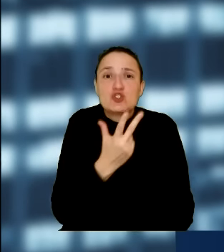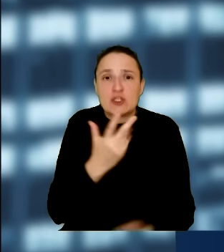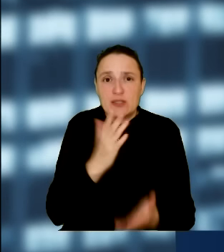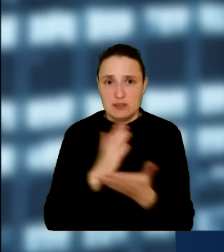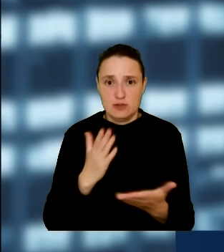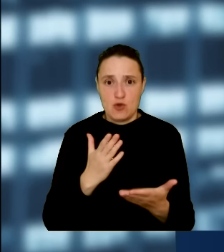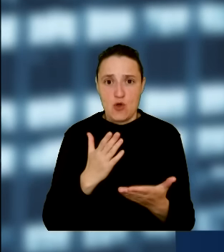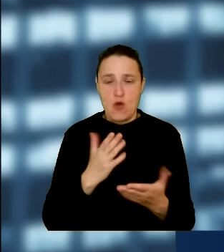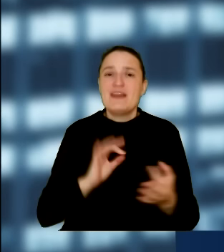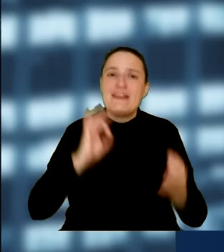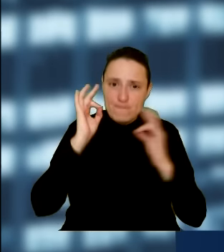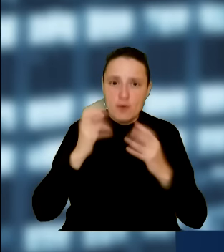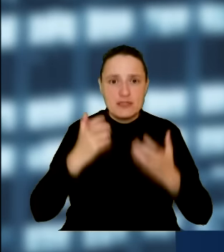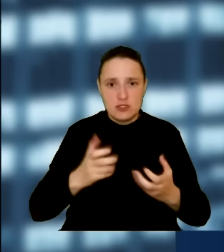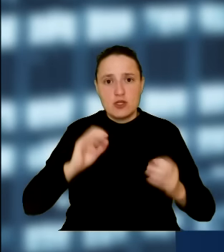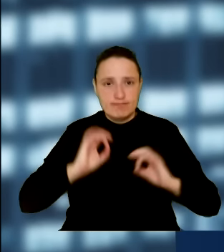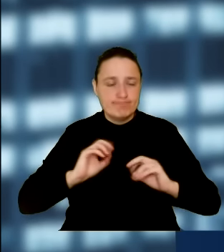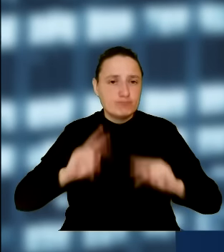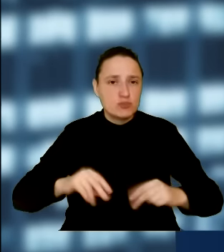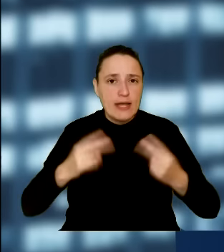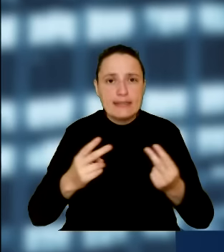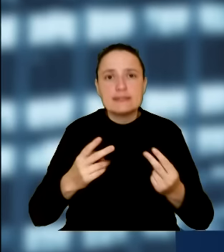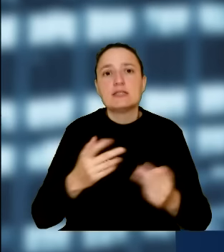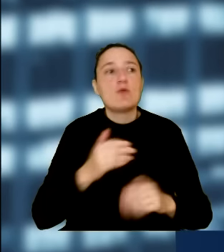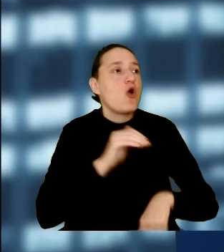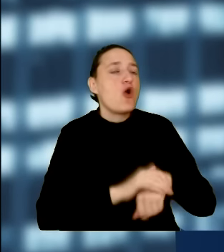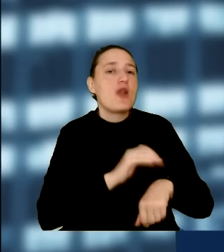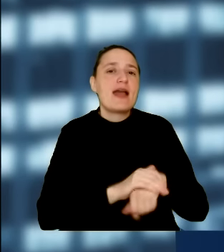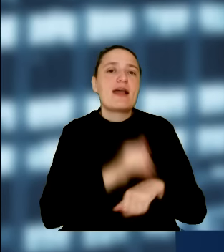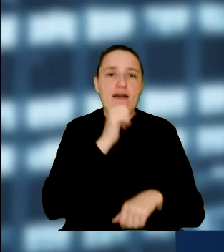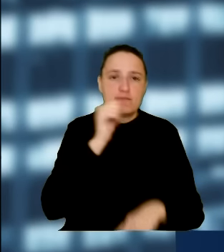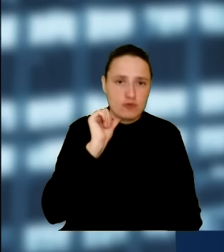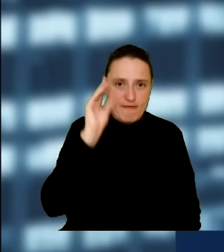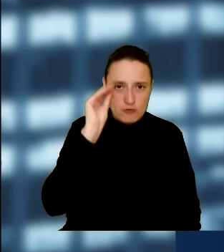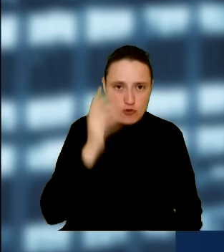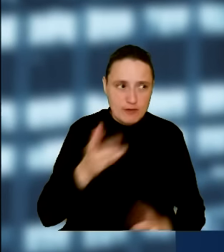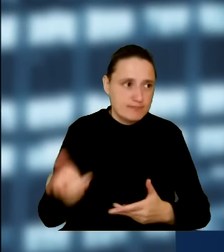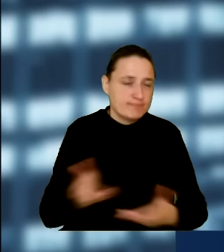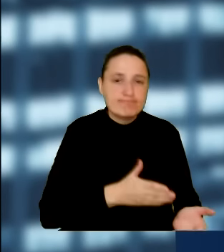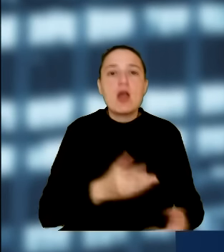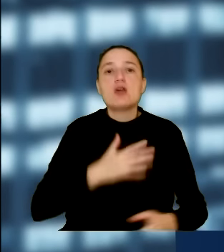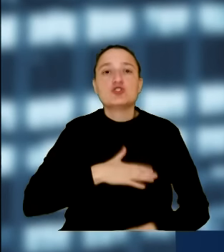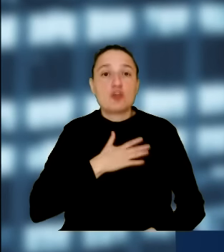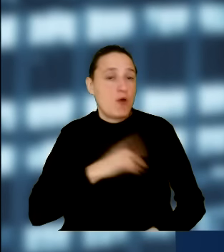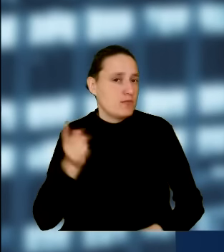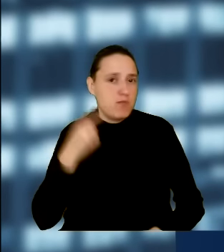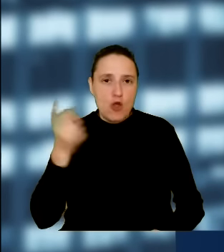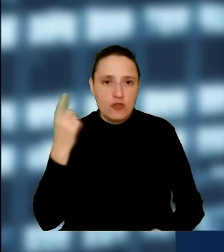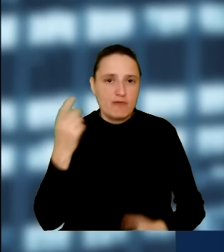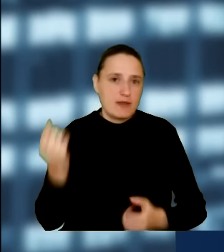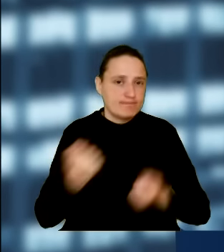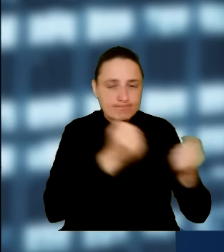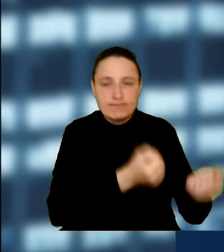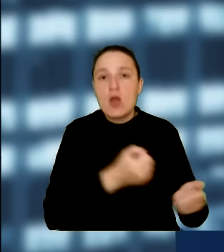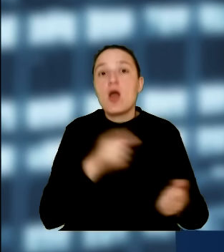najnowszymi informacjami, tak mówili. Kolega ostatni wczoraj wieczorem został zabrany. Wcześniej w sobotę 2 zabrało pogotowie. Chcielibyśmy zwrócić się z apelem do